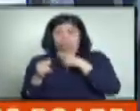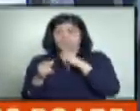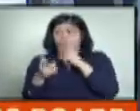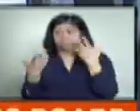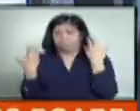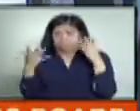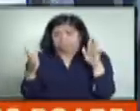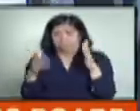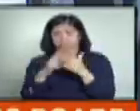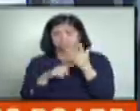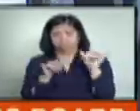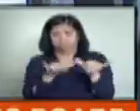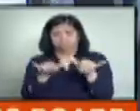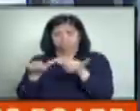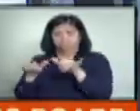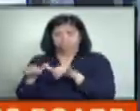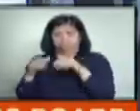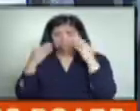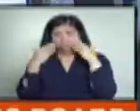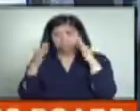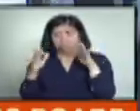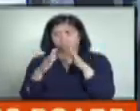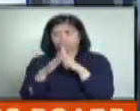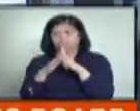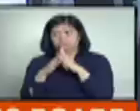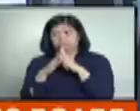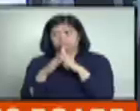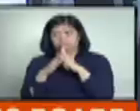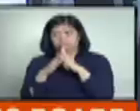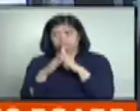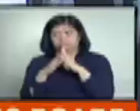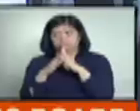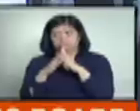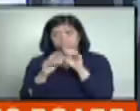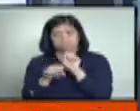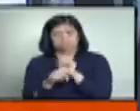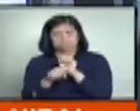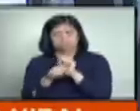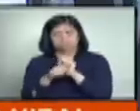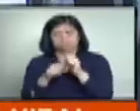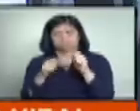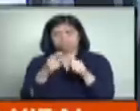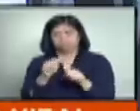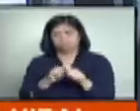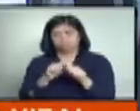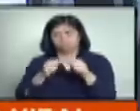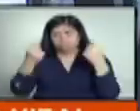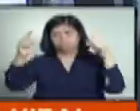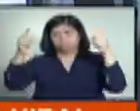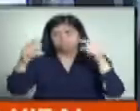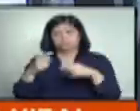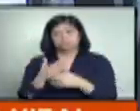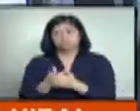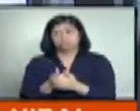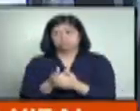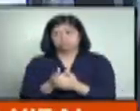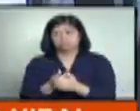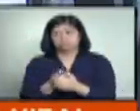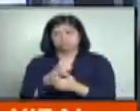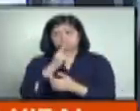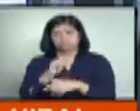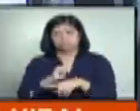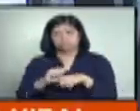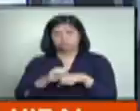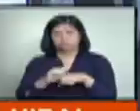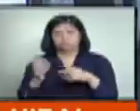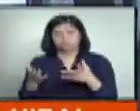mga ganun, mga sukatan na yung trabaho is per accomplishment. Ang sa akin kasi, sir, ang talagang training